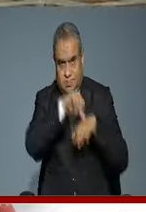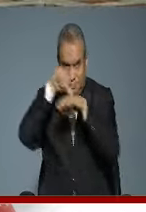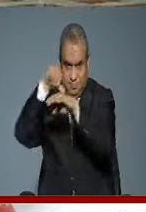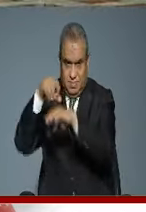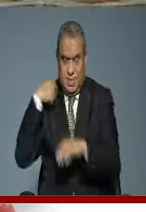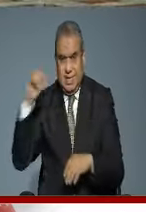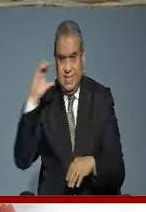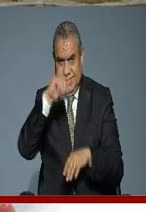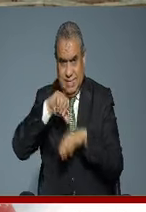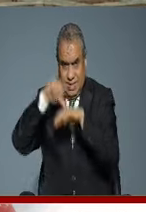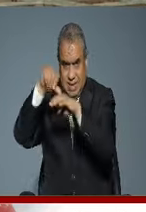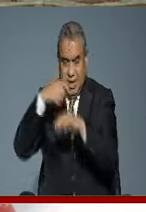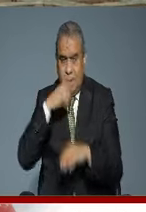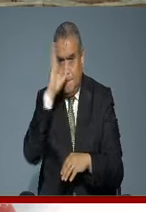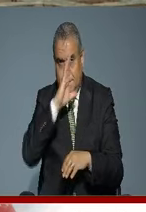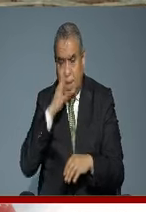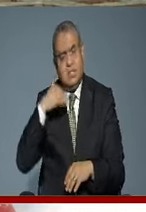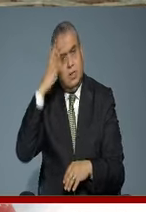شكرا فخامة الرئيس، تفضل.